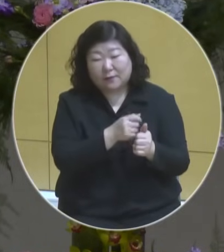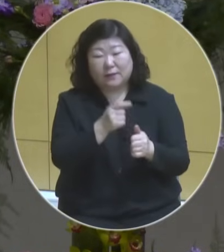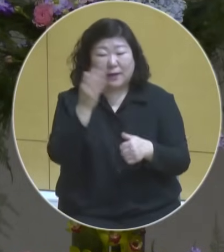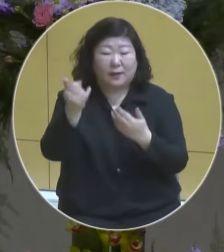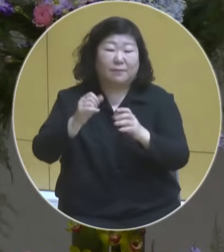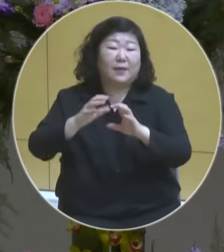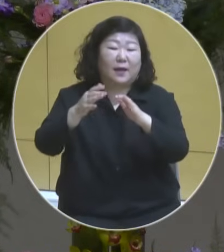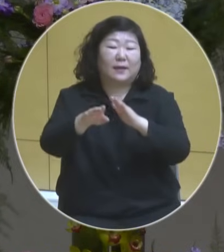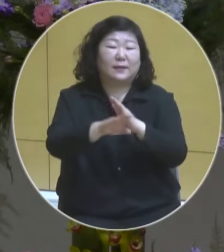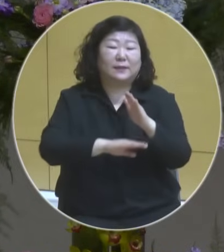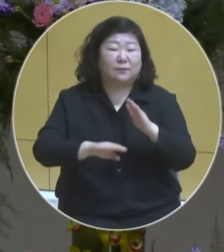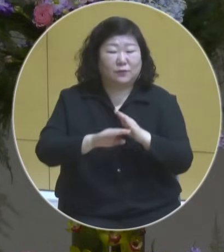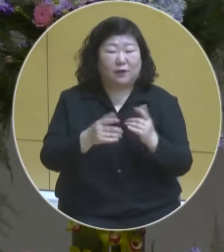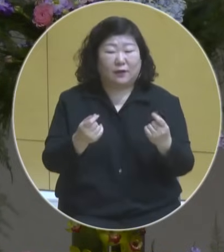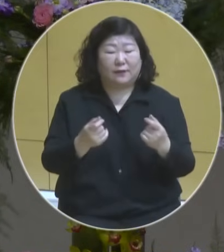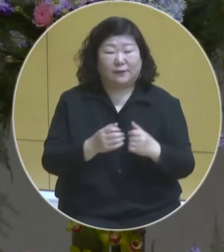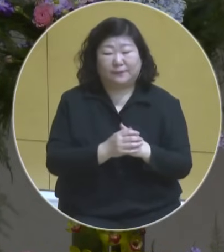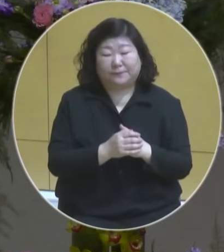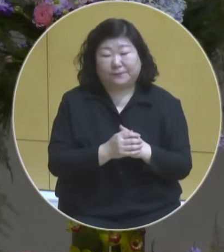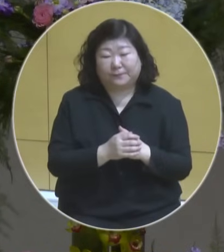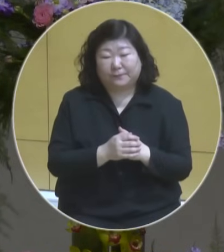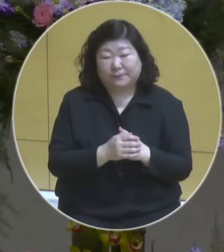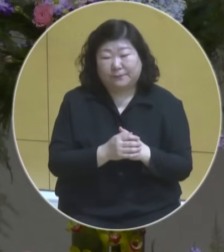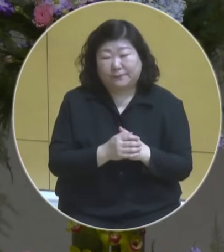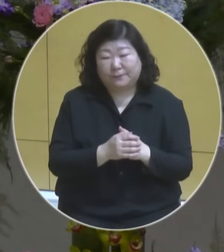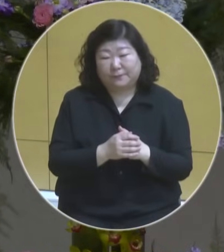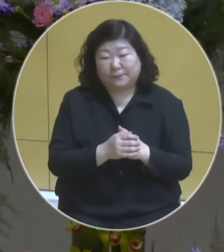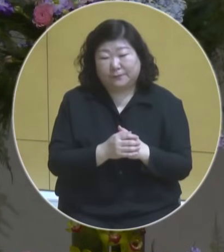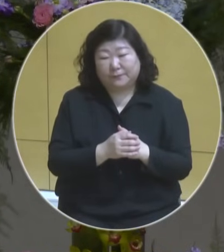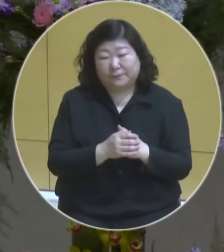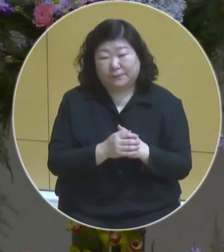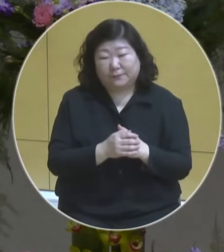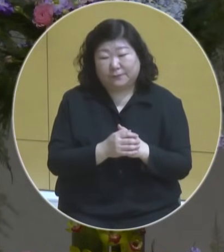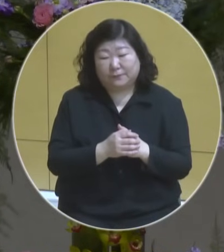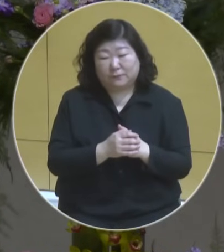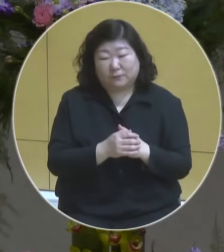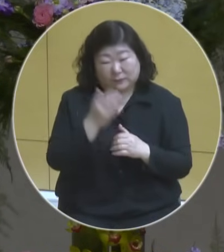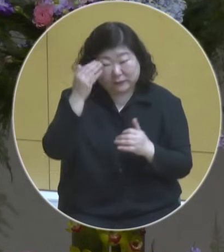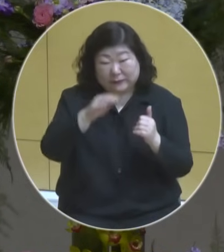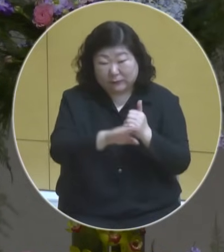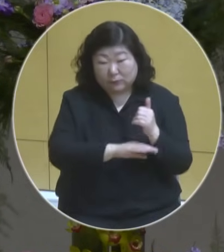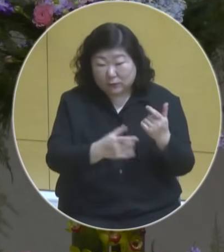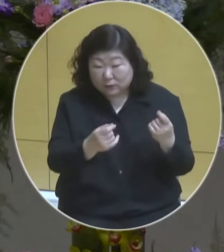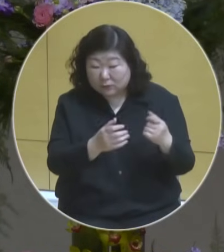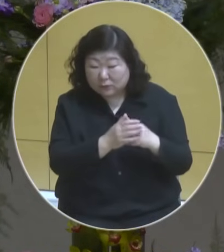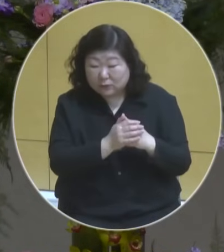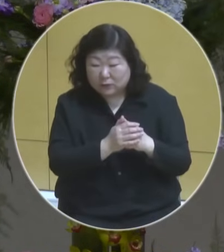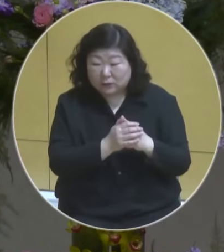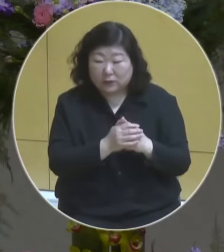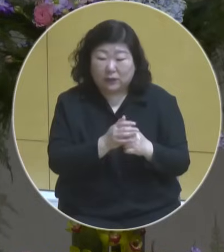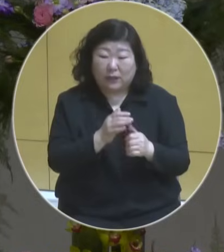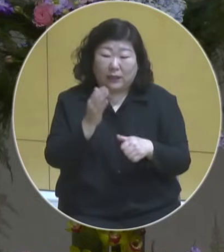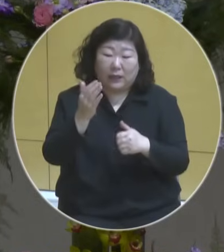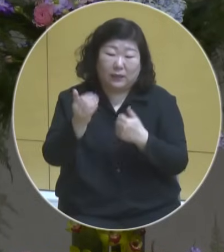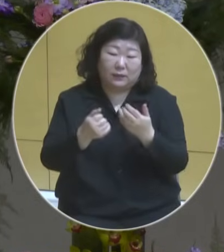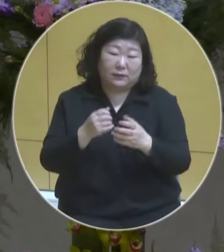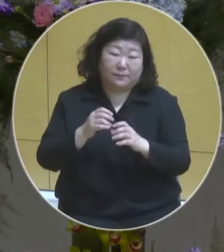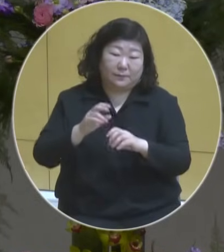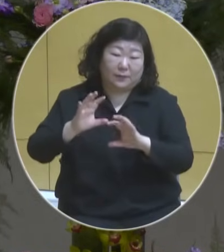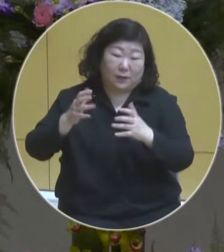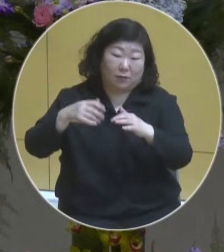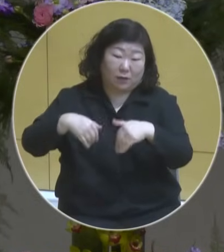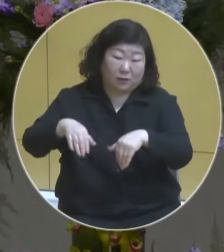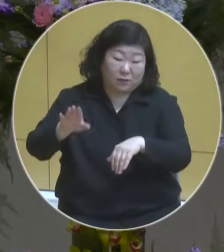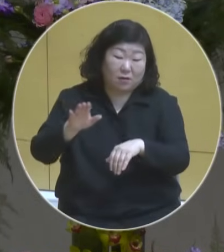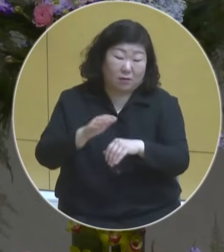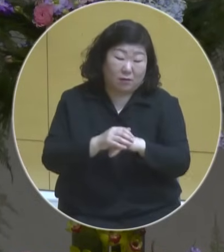것입니다 하나님의 구원의 자리로 나갈 수 있는 것은 바로 예수 그리스도를 믿는 그 믿음인 것입니다 주위를 지키는 것은